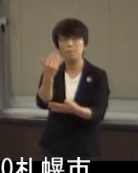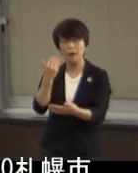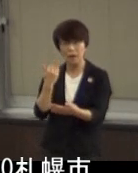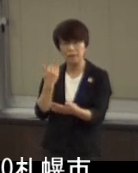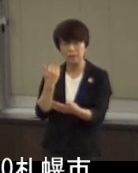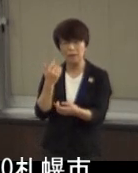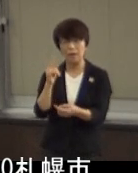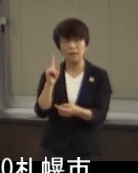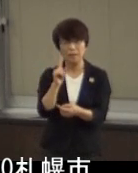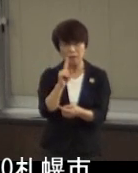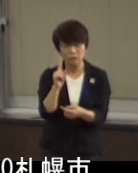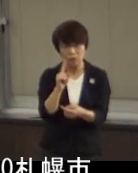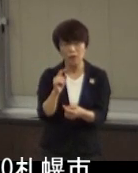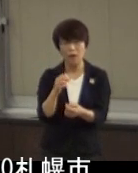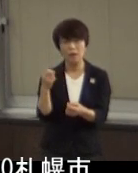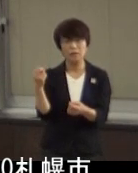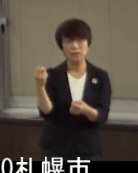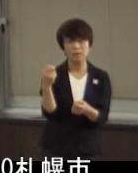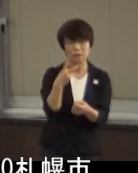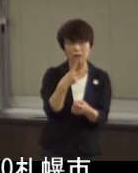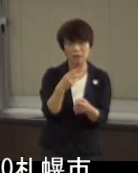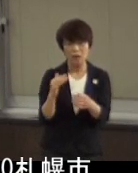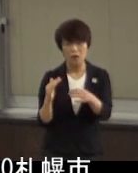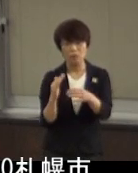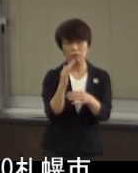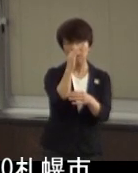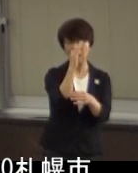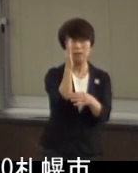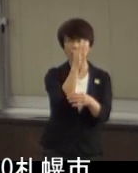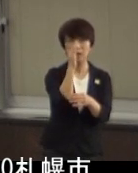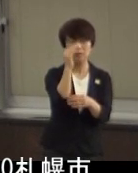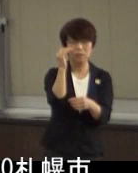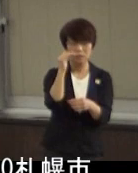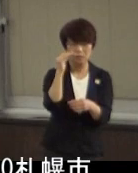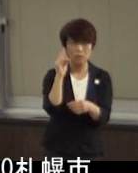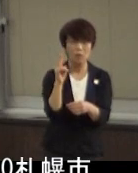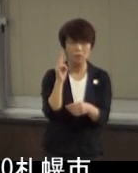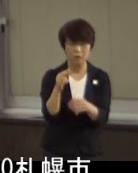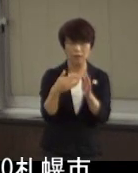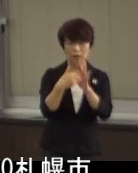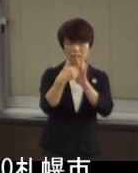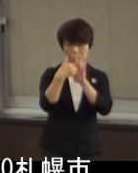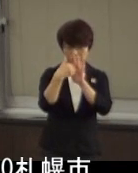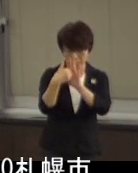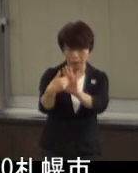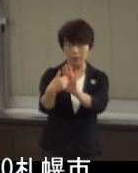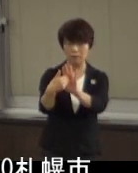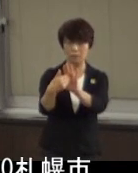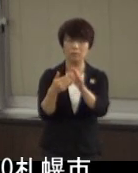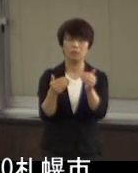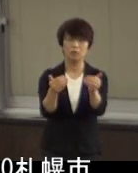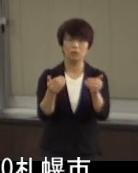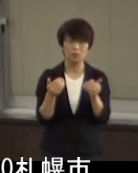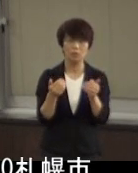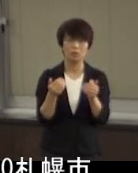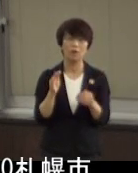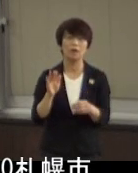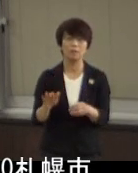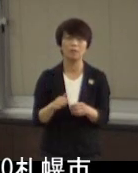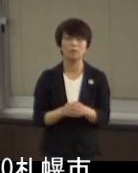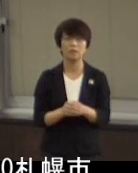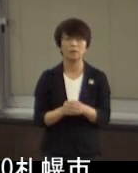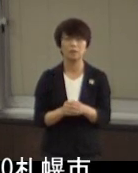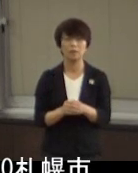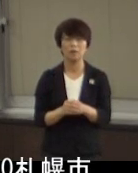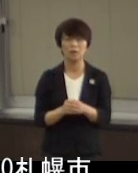としても再び感染者が増加に転じるということは避けなければならないという状況でございます。